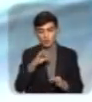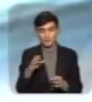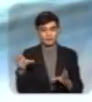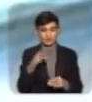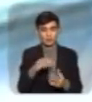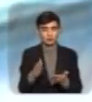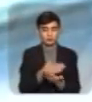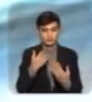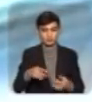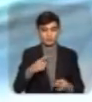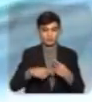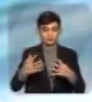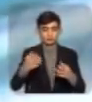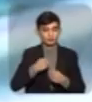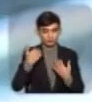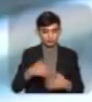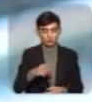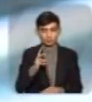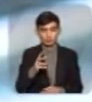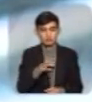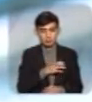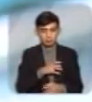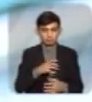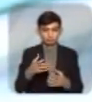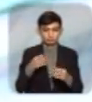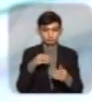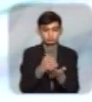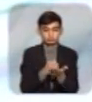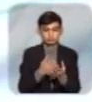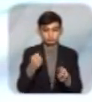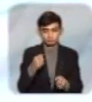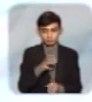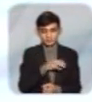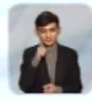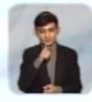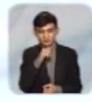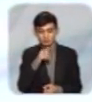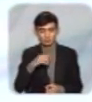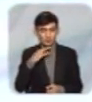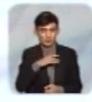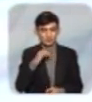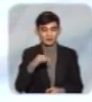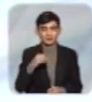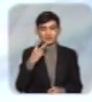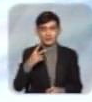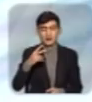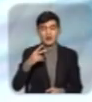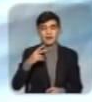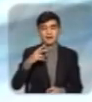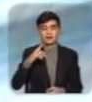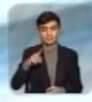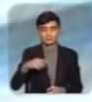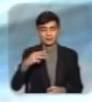жойылып, шаралар қолданды. Оның ішінде бір жалпы есеп бойынша 2,3 миллиард теңге